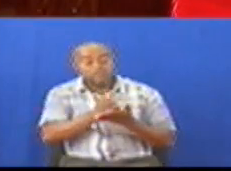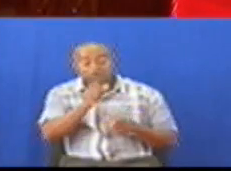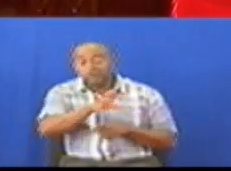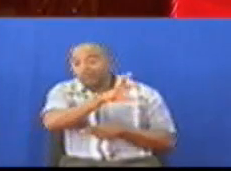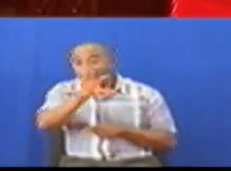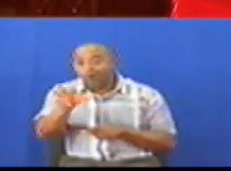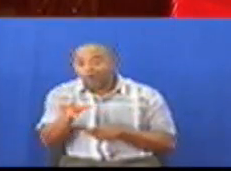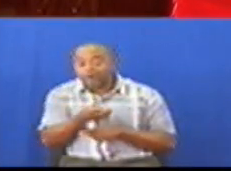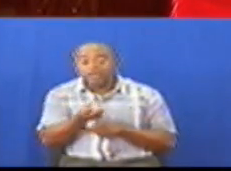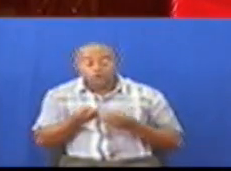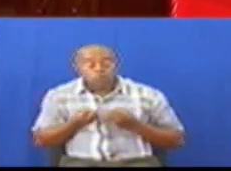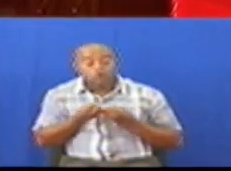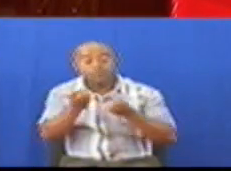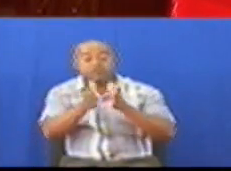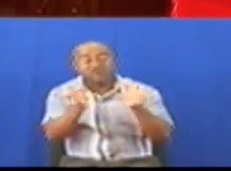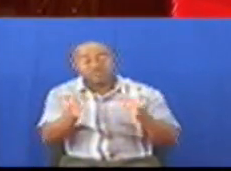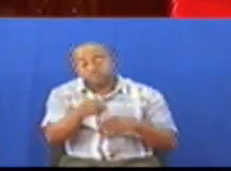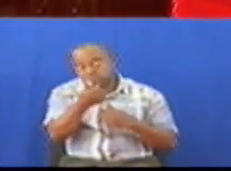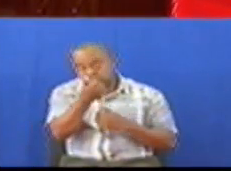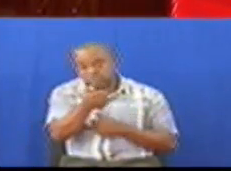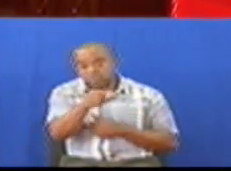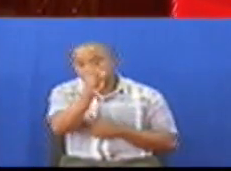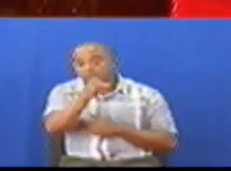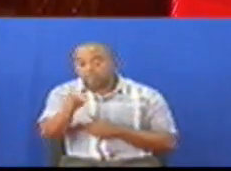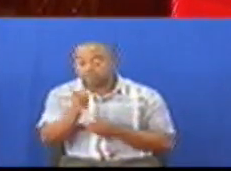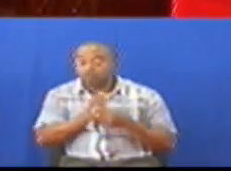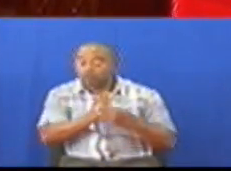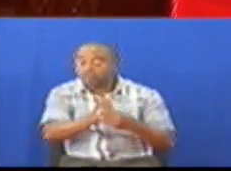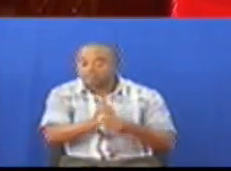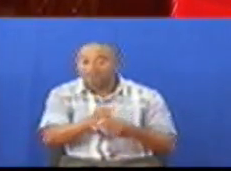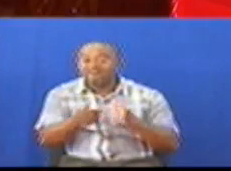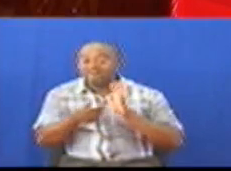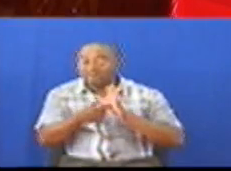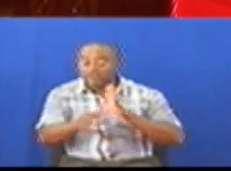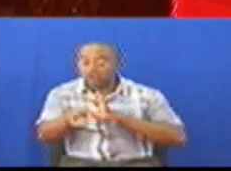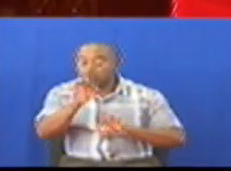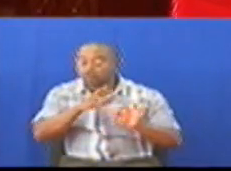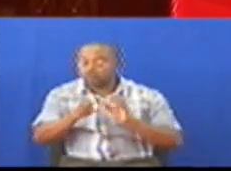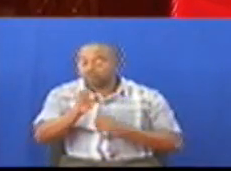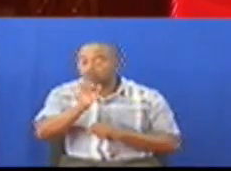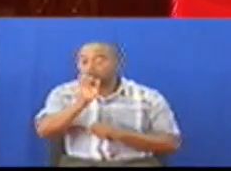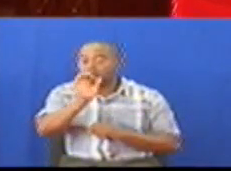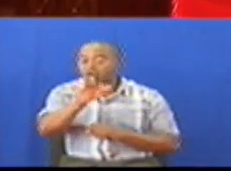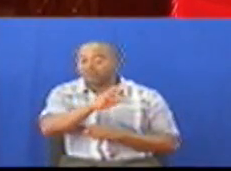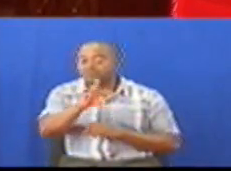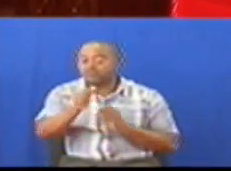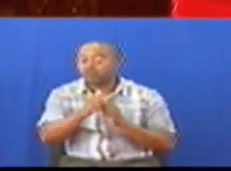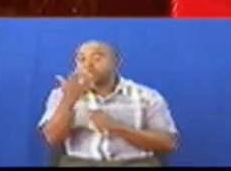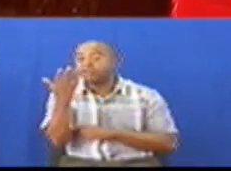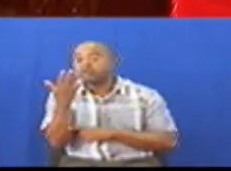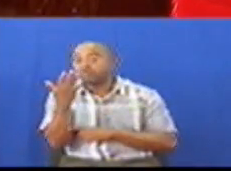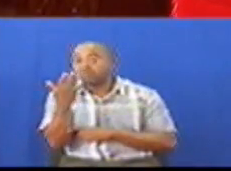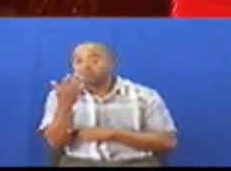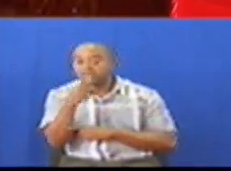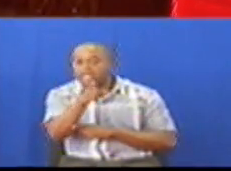wananchi ya kuendesha halmashauri hizo katika uchaguzi kutoka Oktoba 2015 hasa wale kutoka vyama vya nje ya CCM